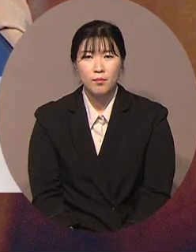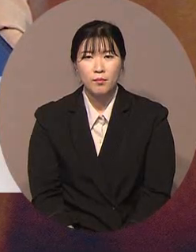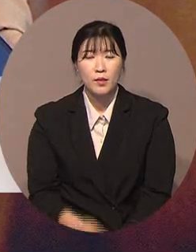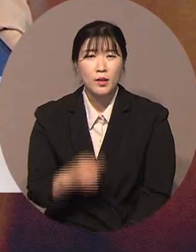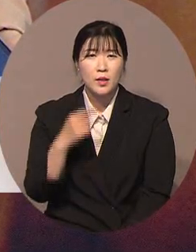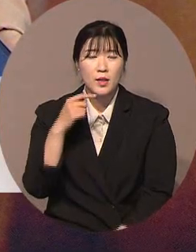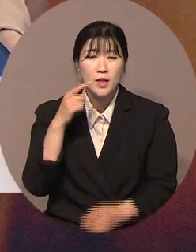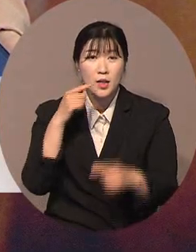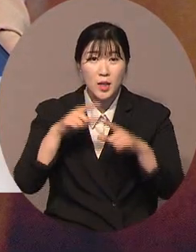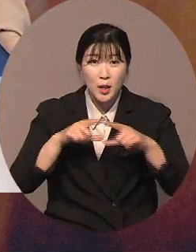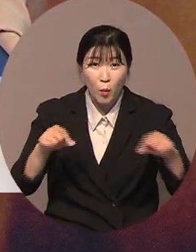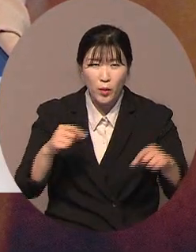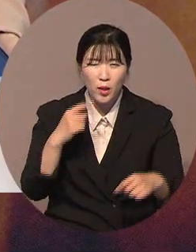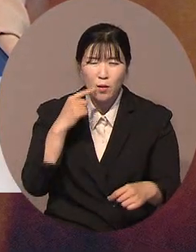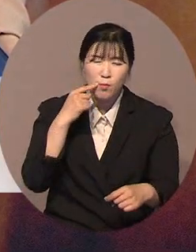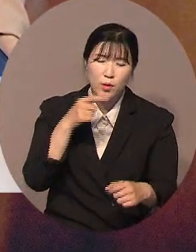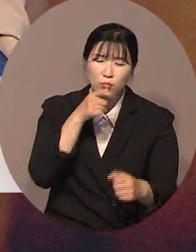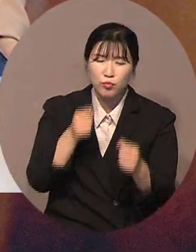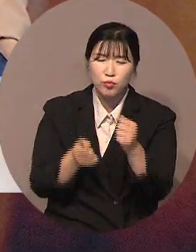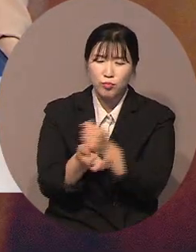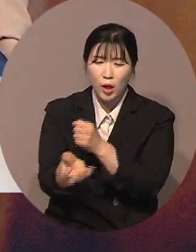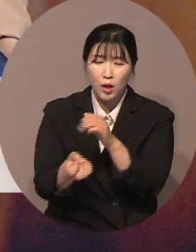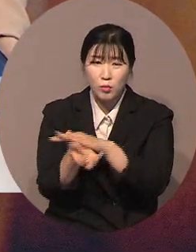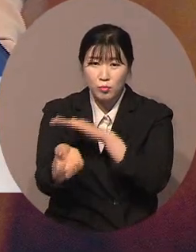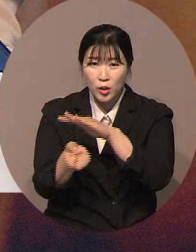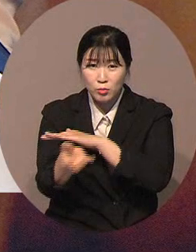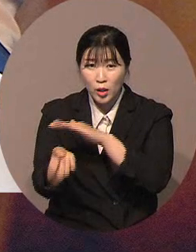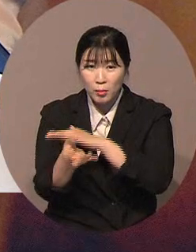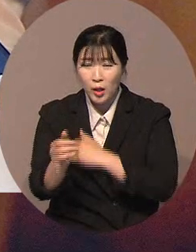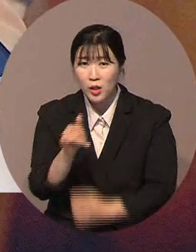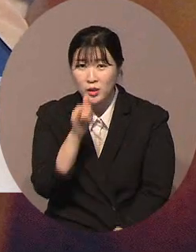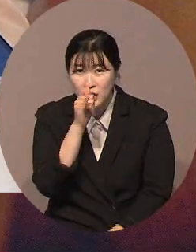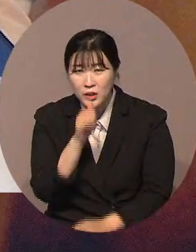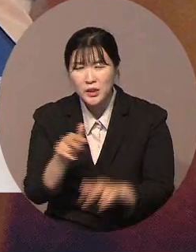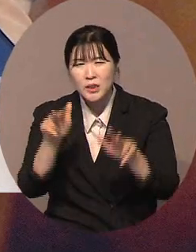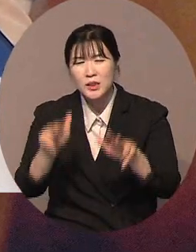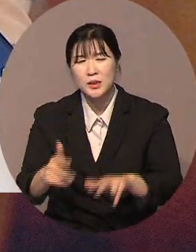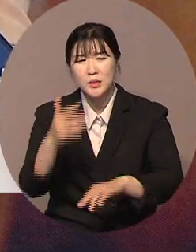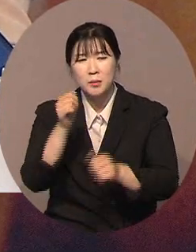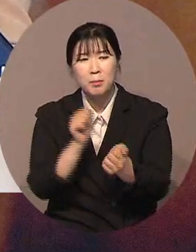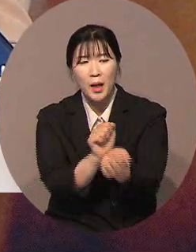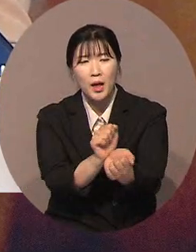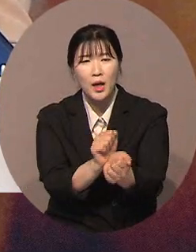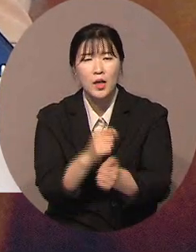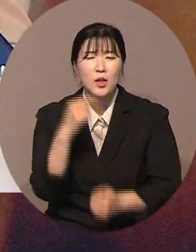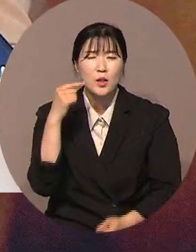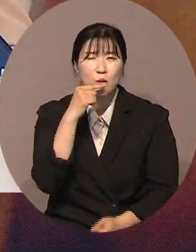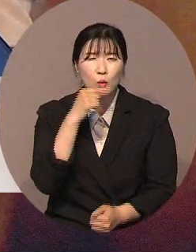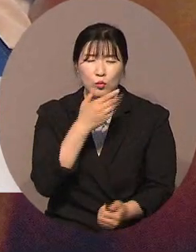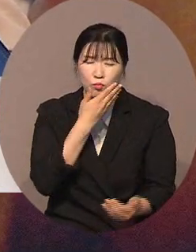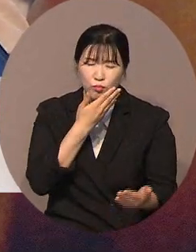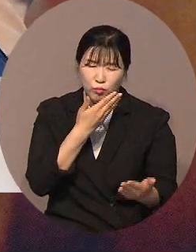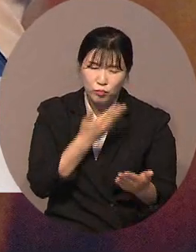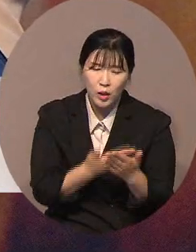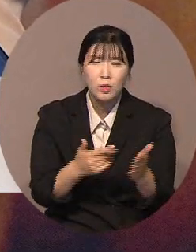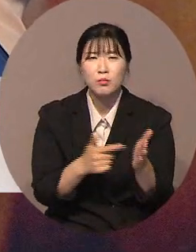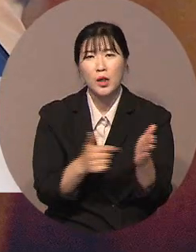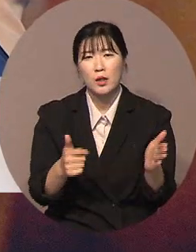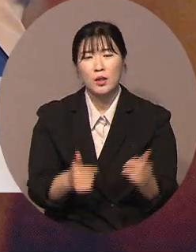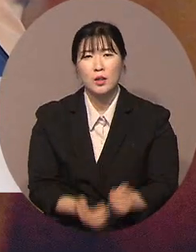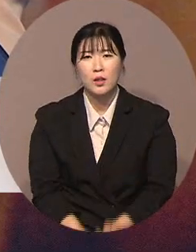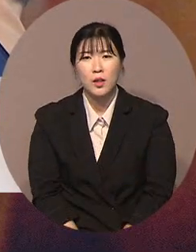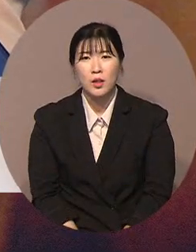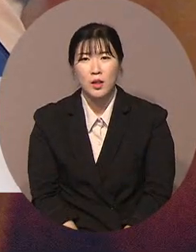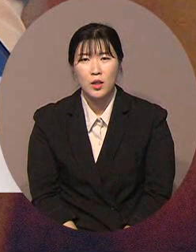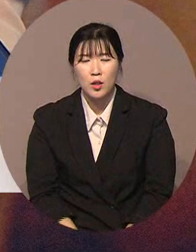일본 후쿠시마 오염수 방류를 앞두고 불안 심리로 천일염 가격이 부쩍 오른 데다 품귀 현상까지 빚고 있죠.